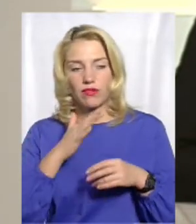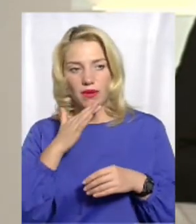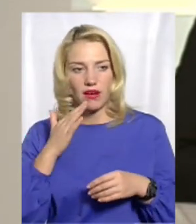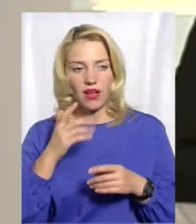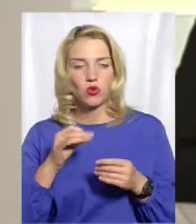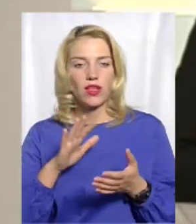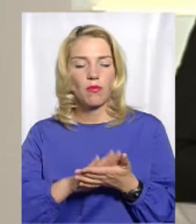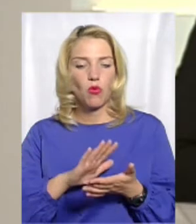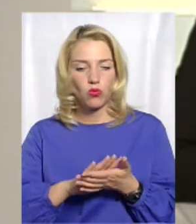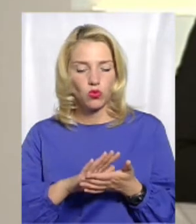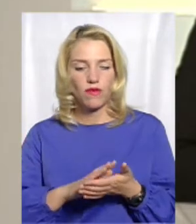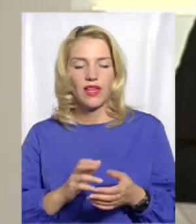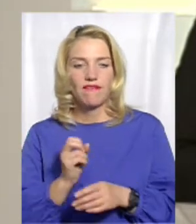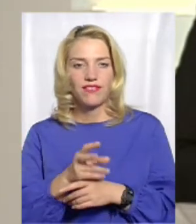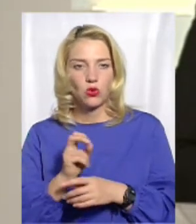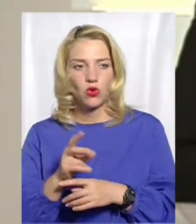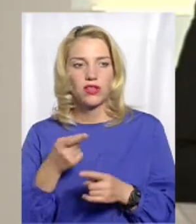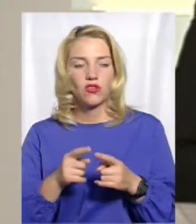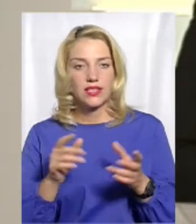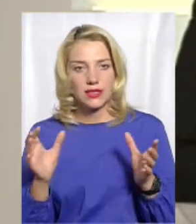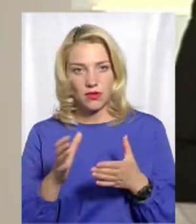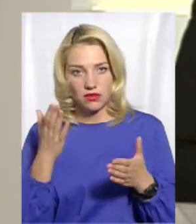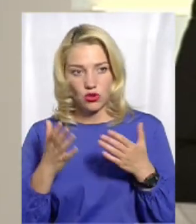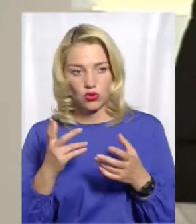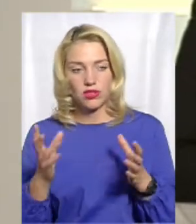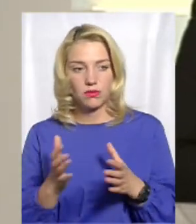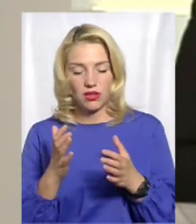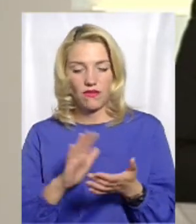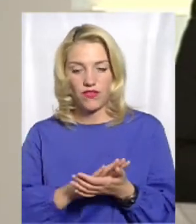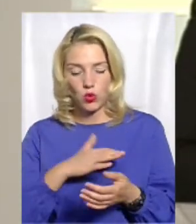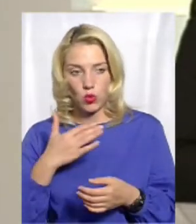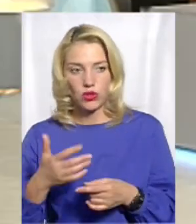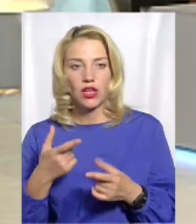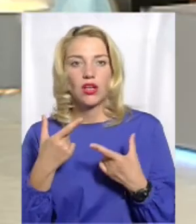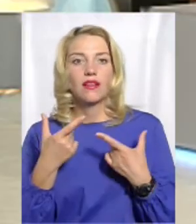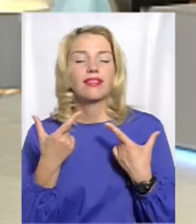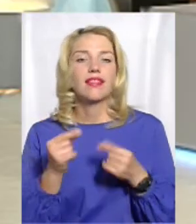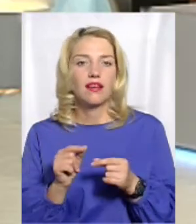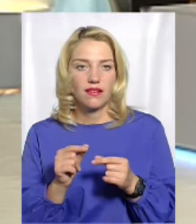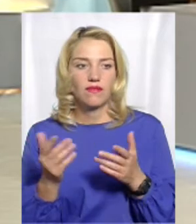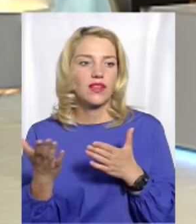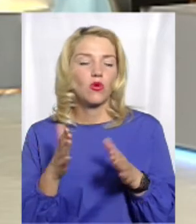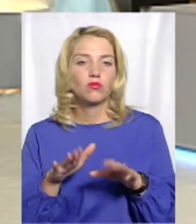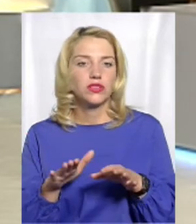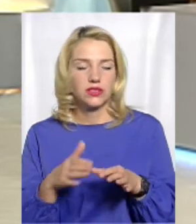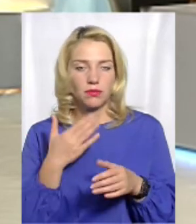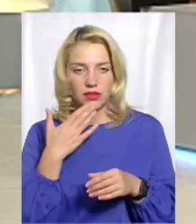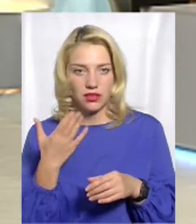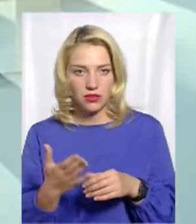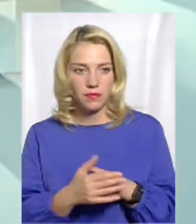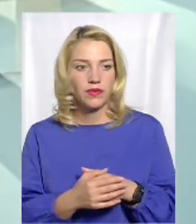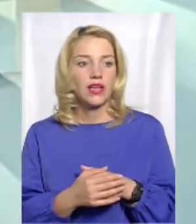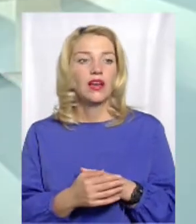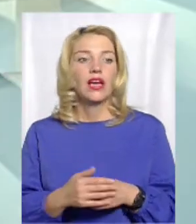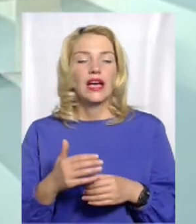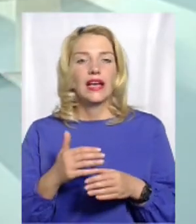і побутові ці відходи, вони зберігаються. Якщо ви зберігаєте відходи, то де? В якому об'ємі вони зараз там зберігаються?